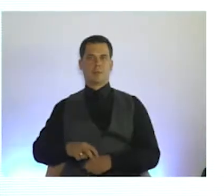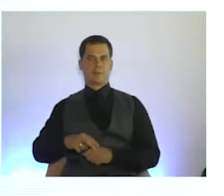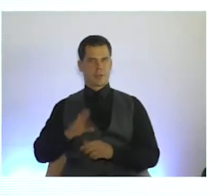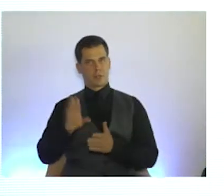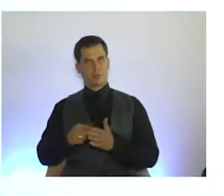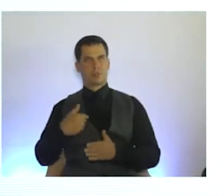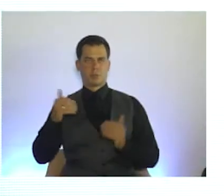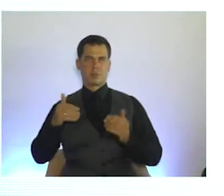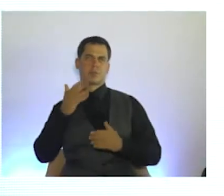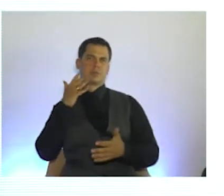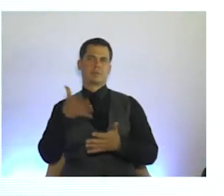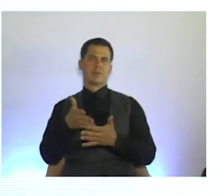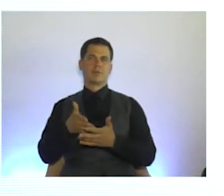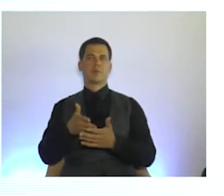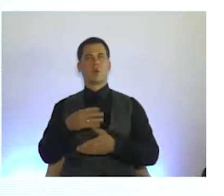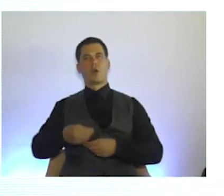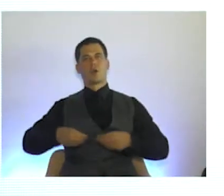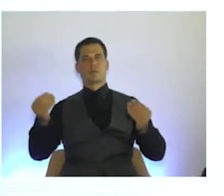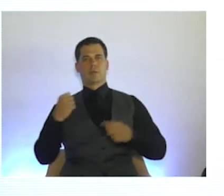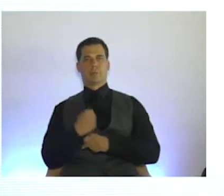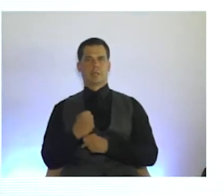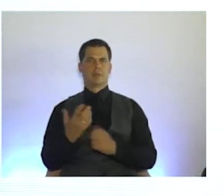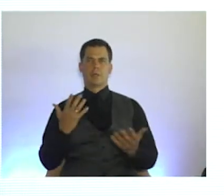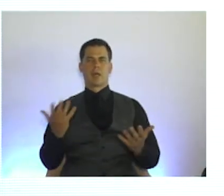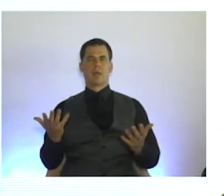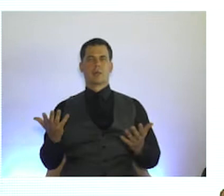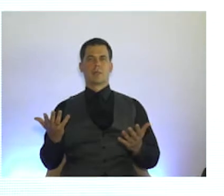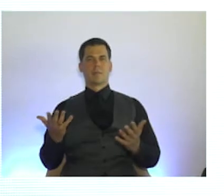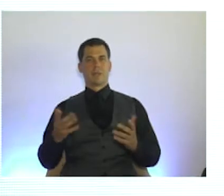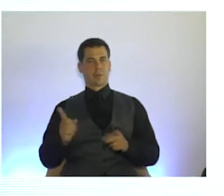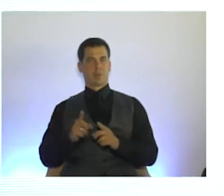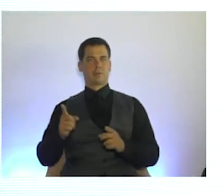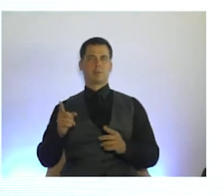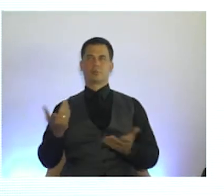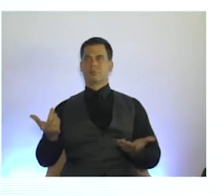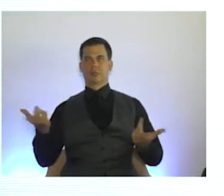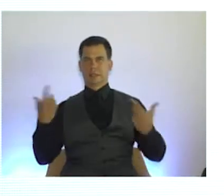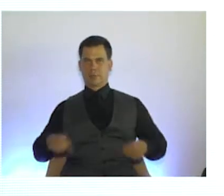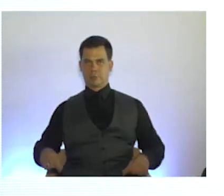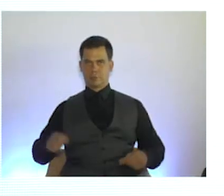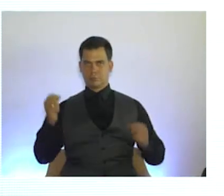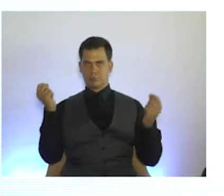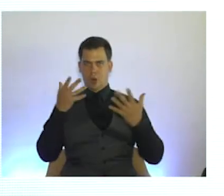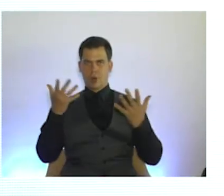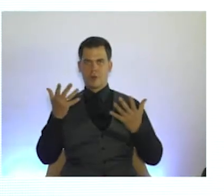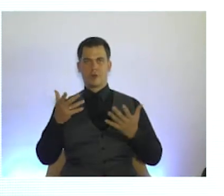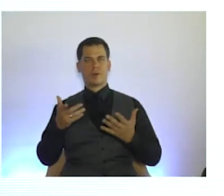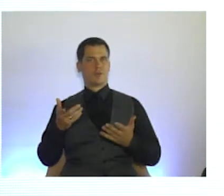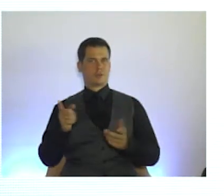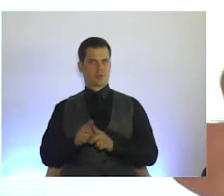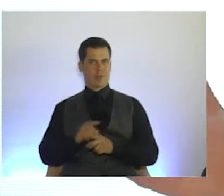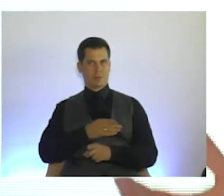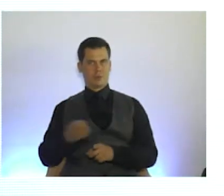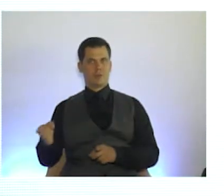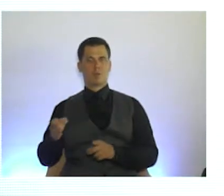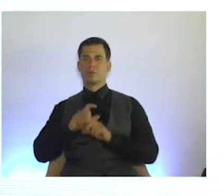stanie przewidywać rozwój rynku pracy? Czy on nas zaskakuje w zasadzie tymi samymi niespodziankami, bo tyle lat